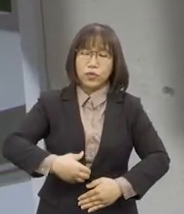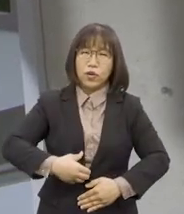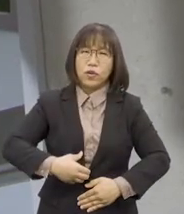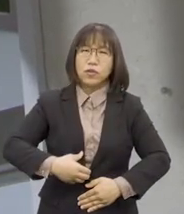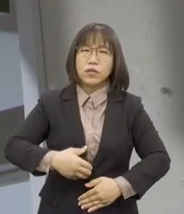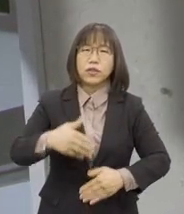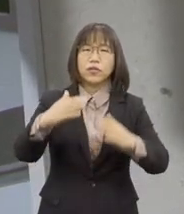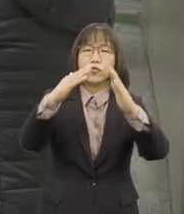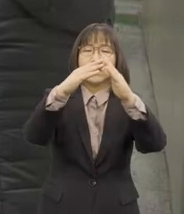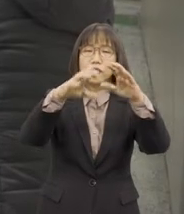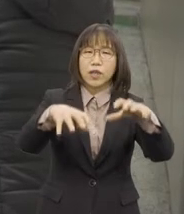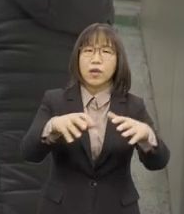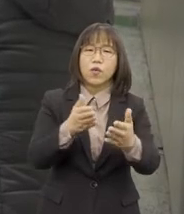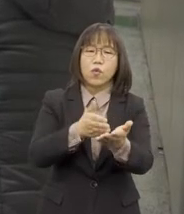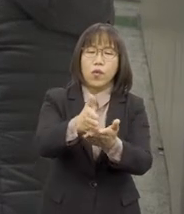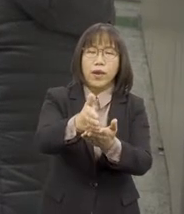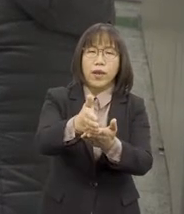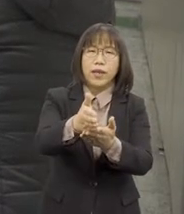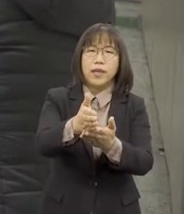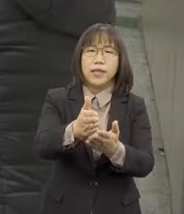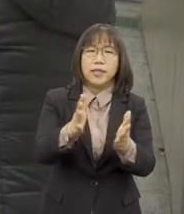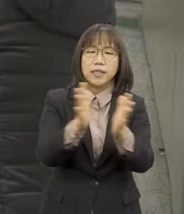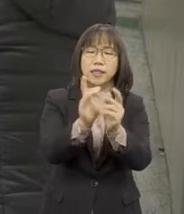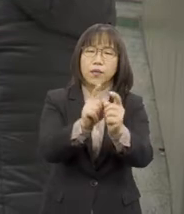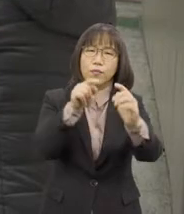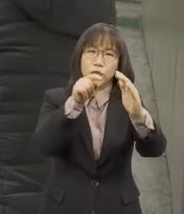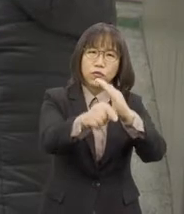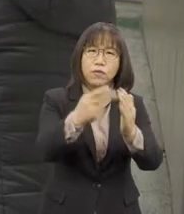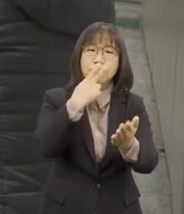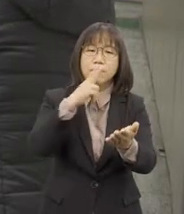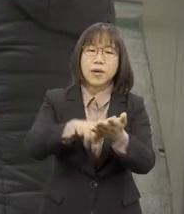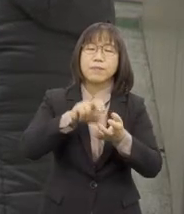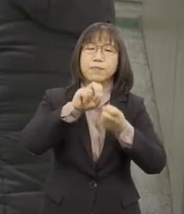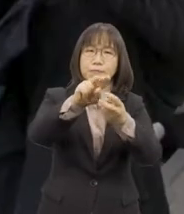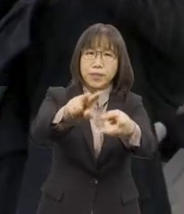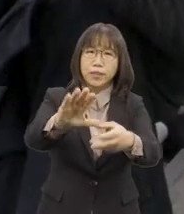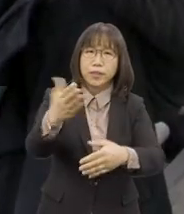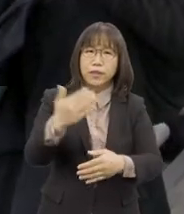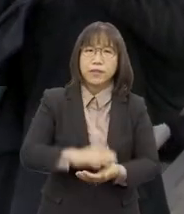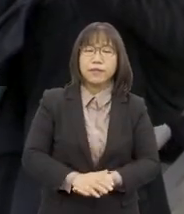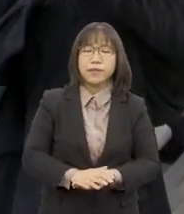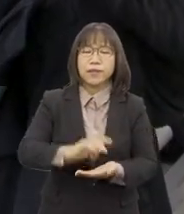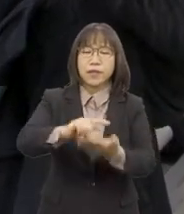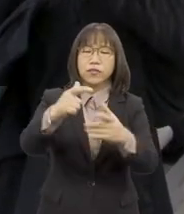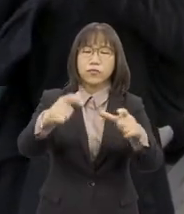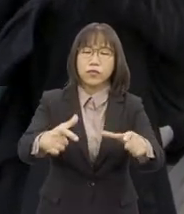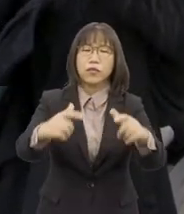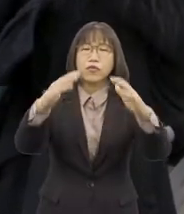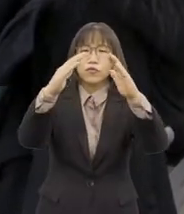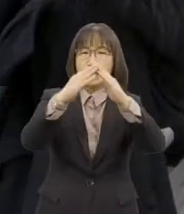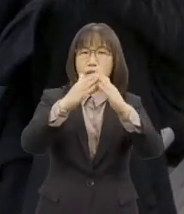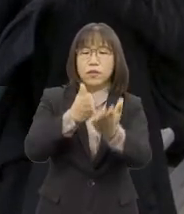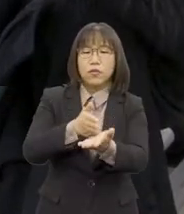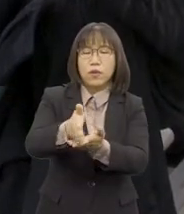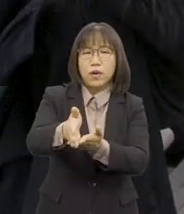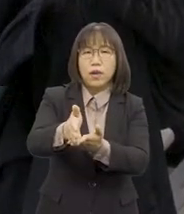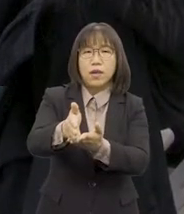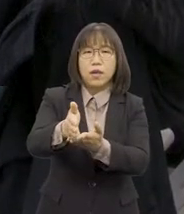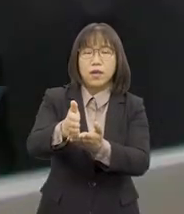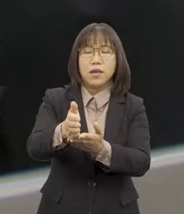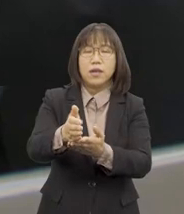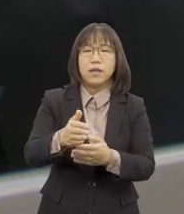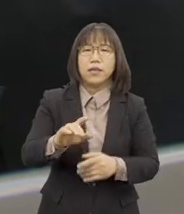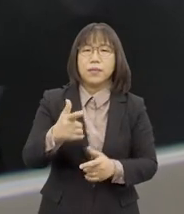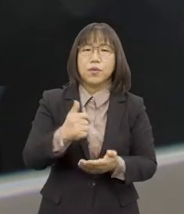주택과에 직접 방문하거나 우편으로 제출하면 됩니다. 보다 자세한 사항은 강서구청 주택과